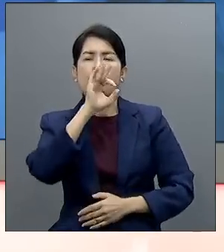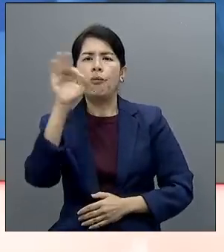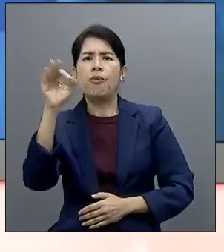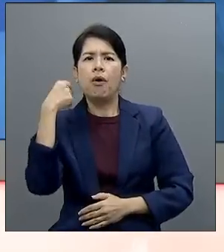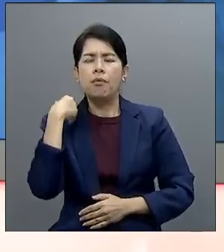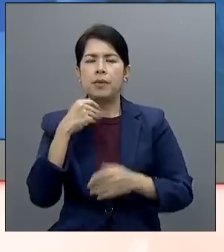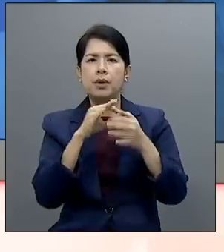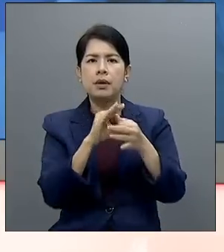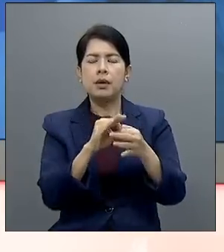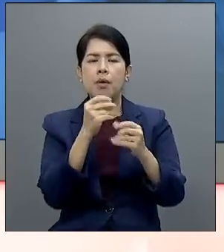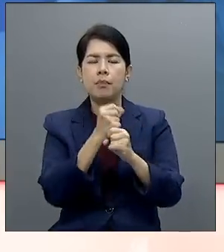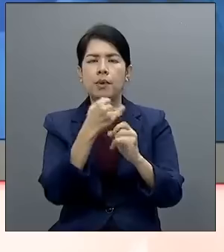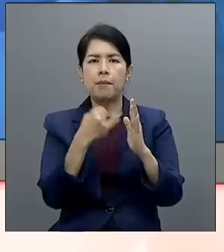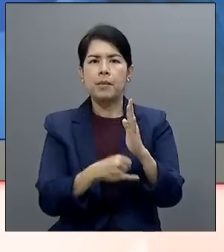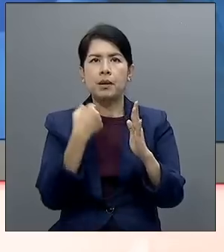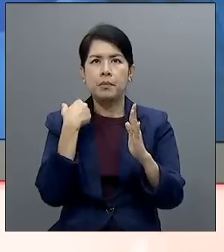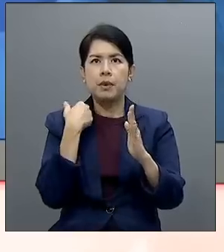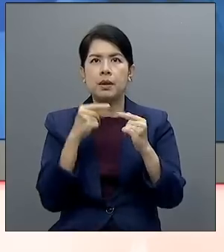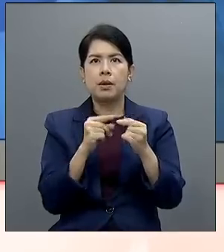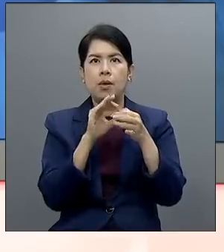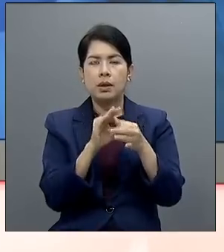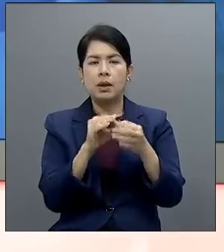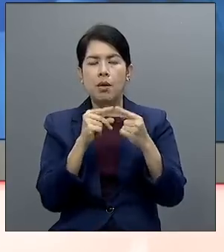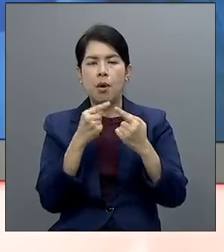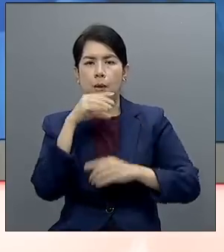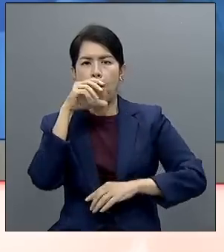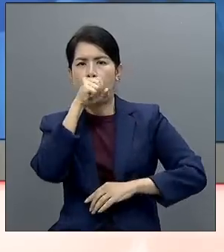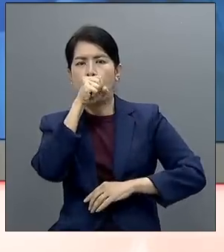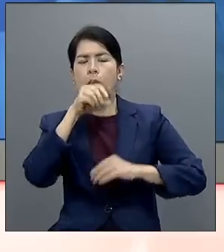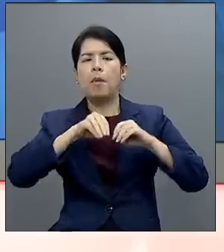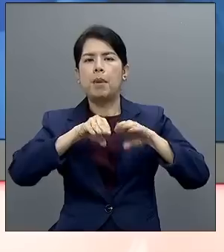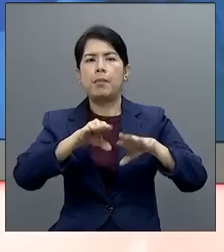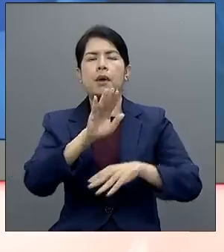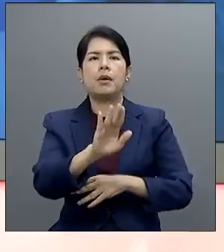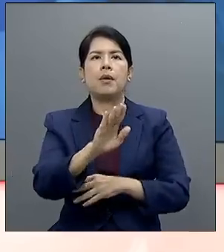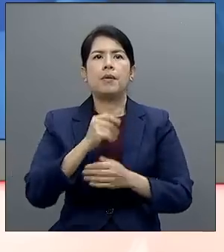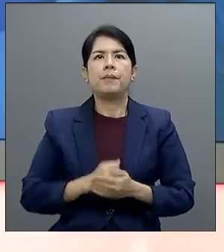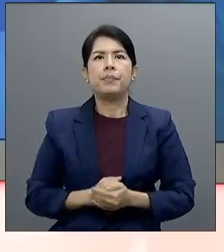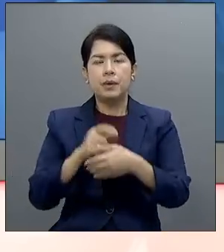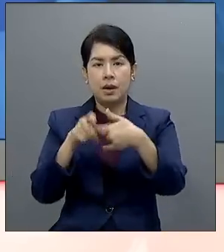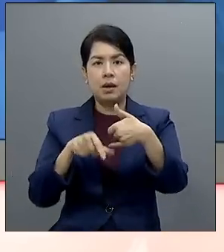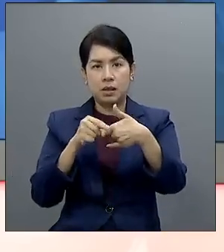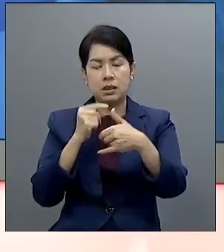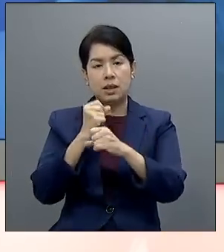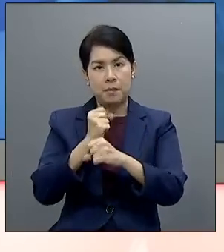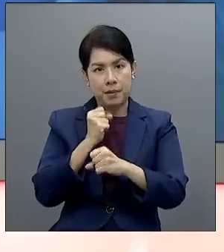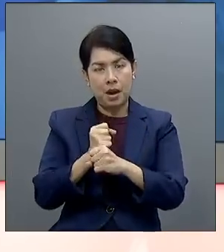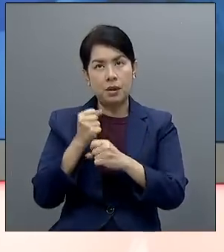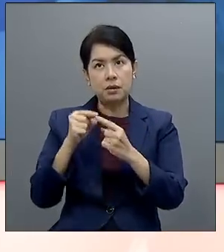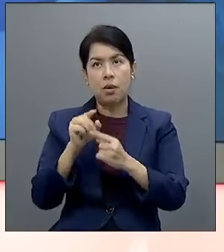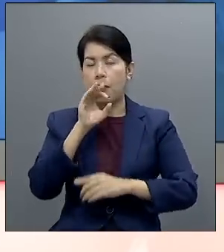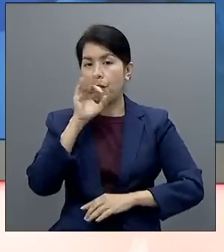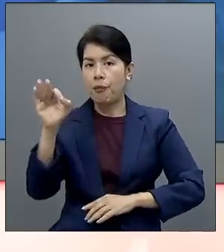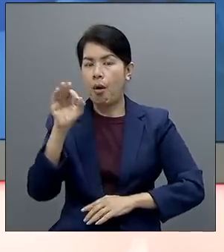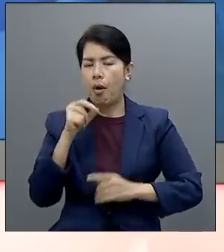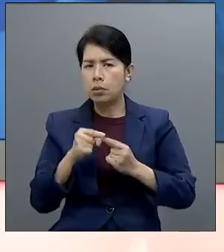คดีฐานละเมิดข้อตกลงไม่เปิดเผยข้อมูลความลับของบริษัทด้วยค่ะขณะที่อดีตพนักงานคนนี้ฟ้องกลับนะคะวัตถุไล่